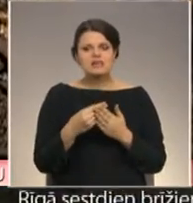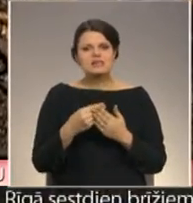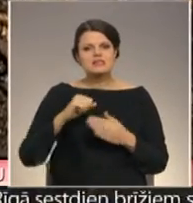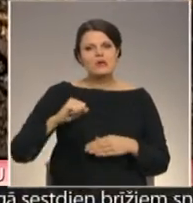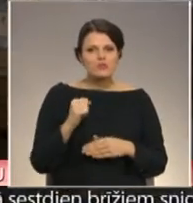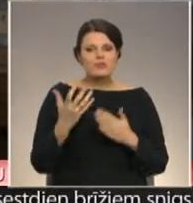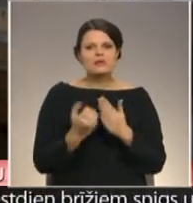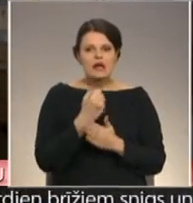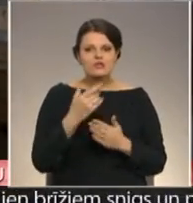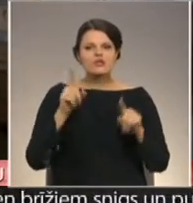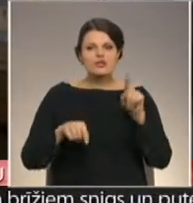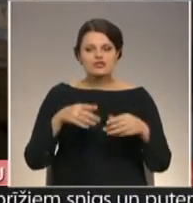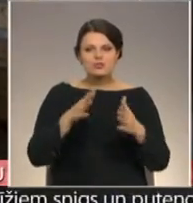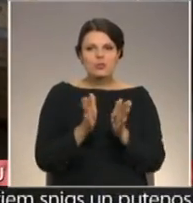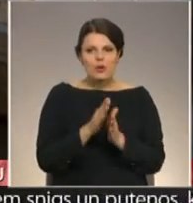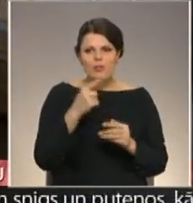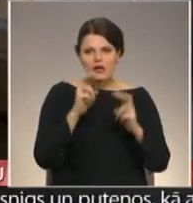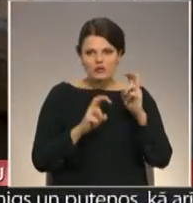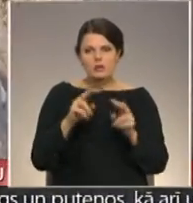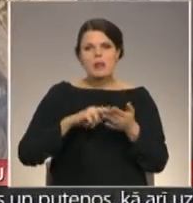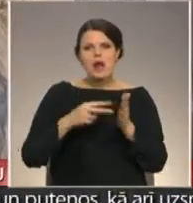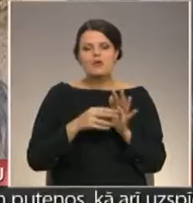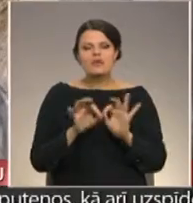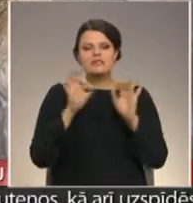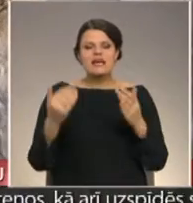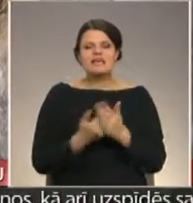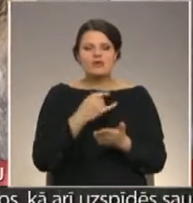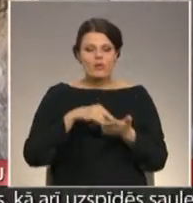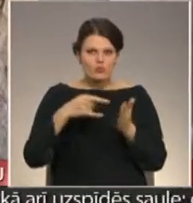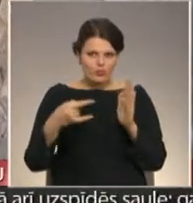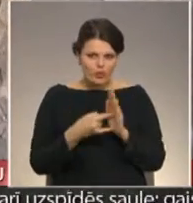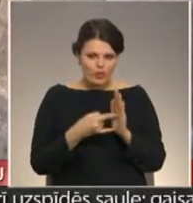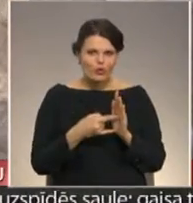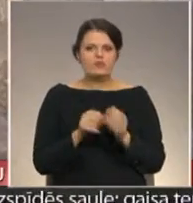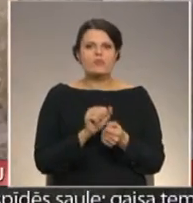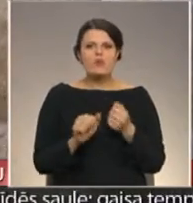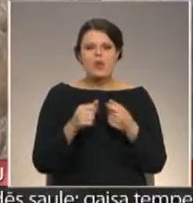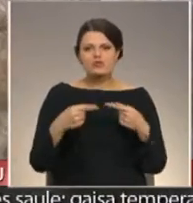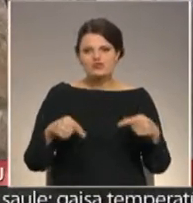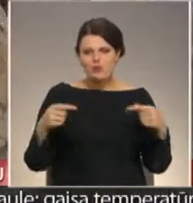ir atradis, un kopā ar dažiem ražotājiem plāno uzsākt jaunu projektu – bioloģisko produktu